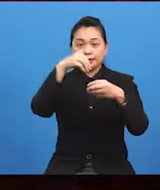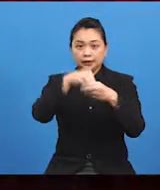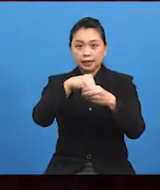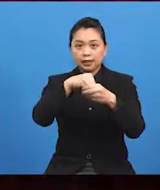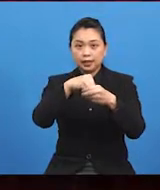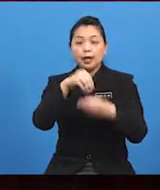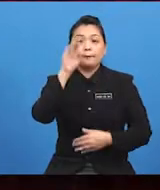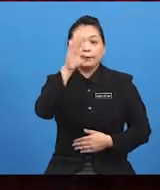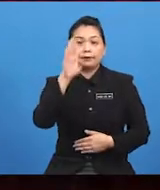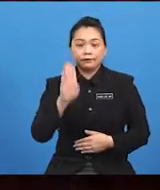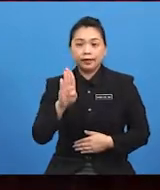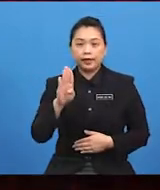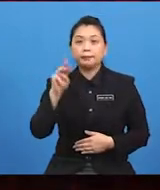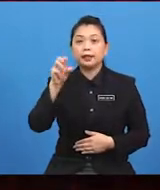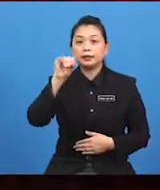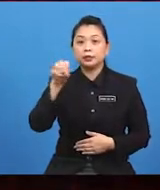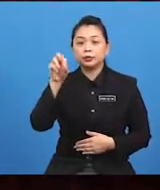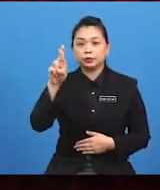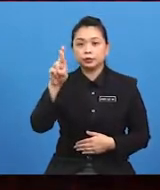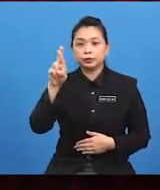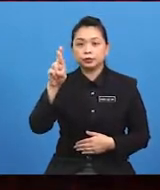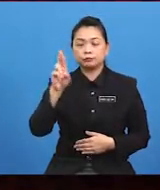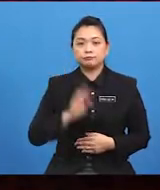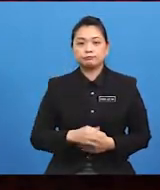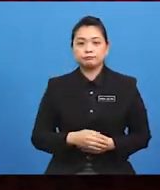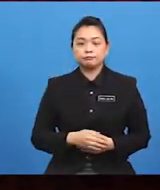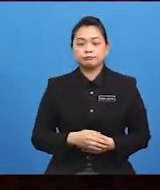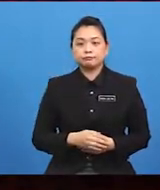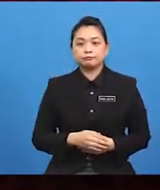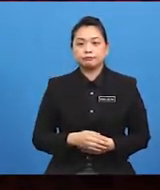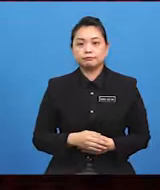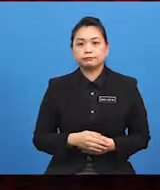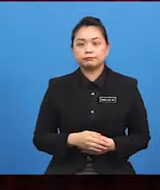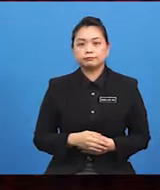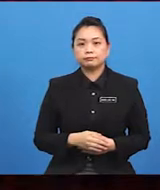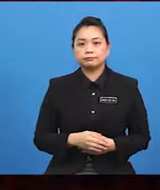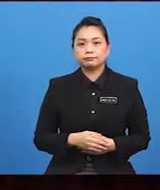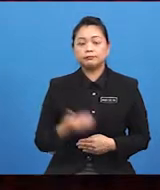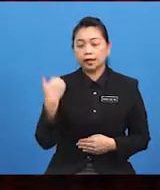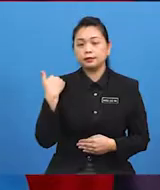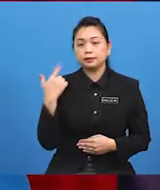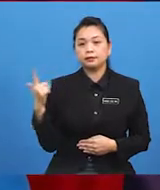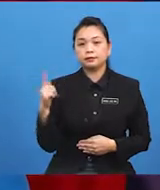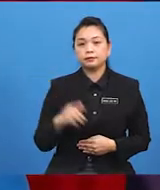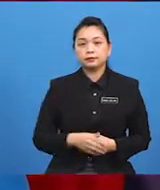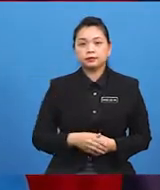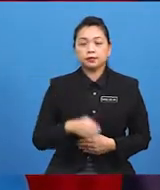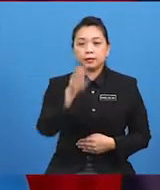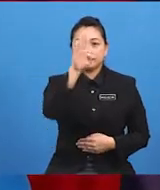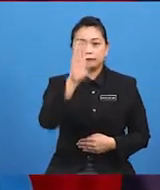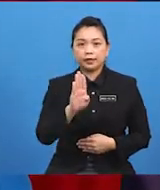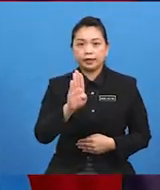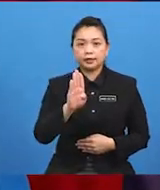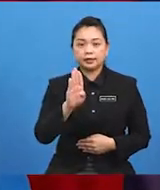arpeggio B flat major? Not-not yang akan dimainkan dalam arpeggio B flat major ialah not B